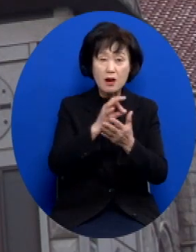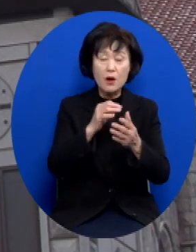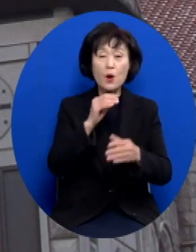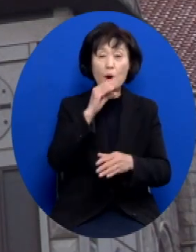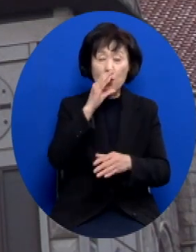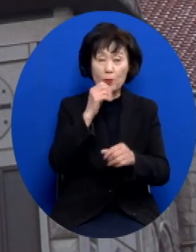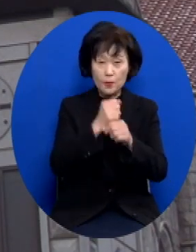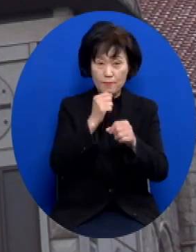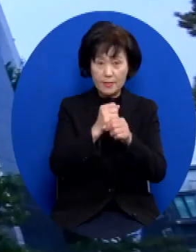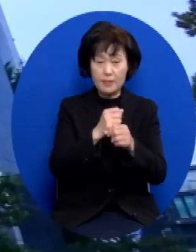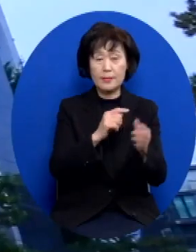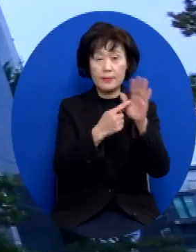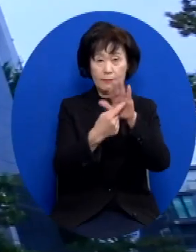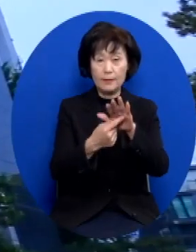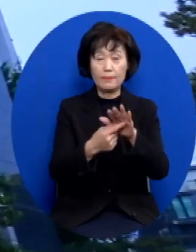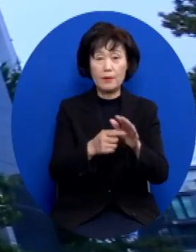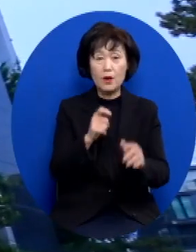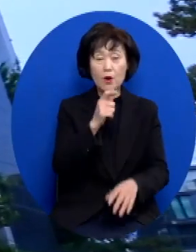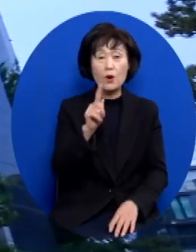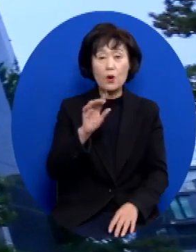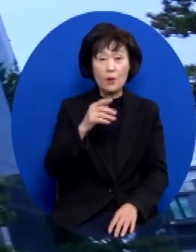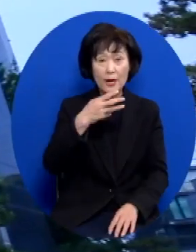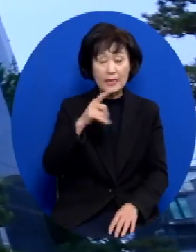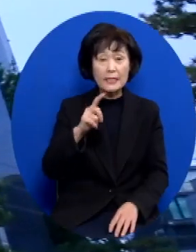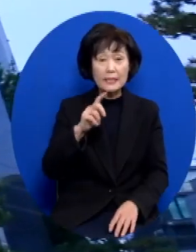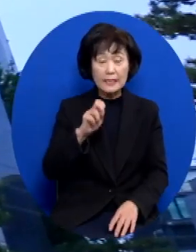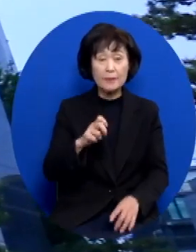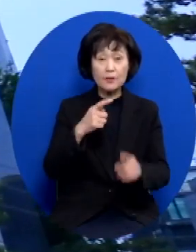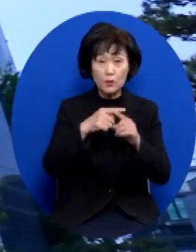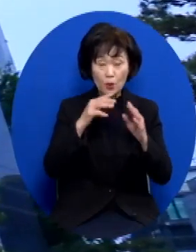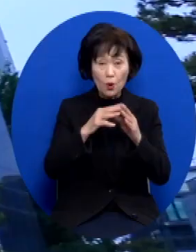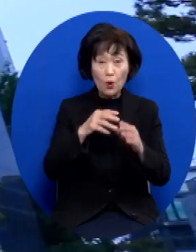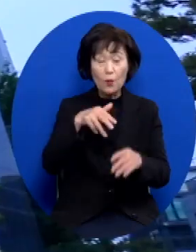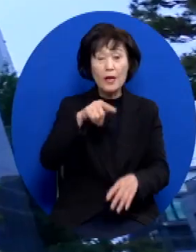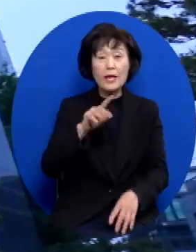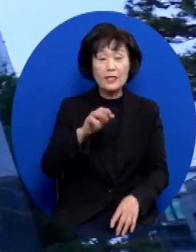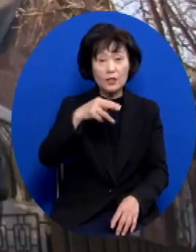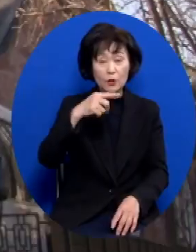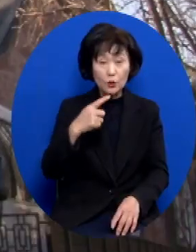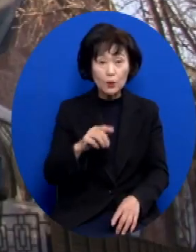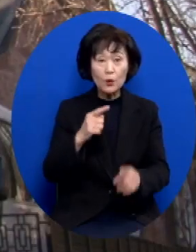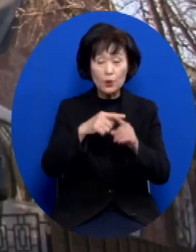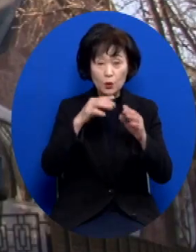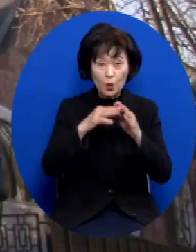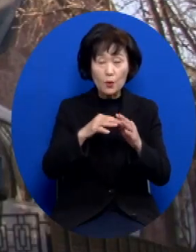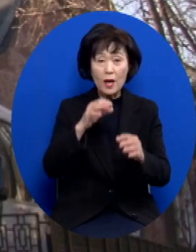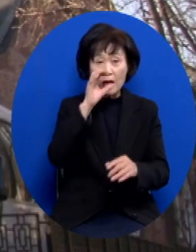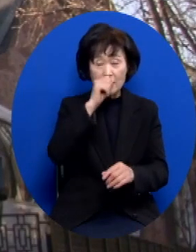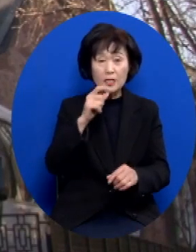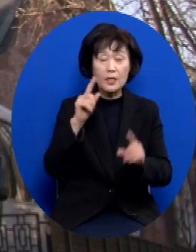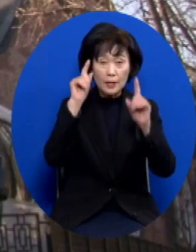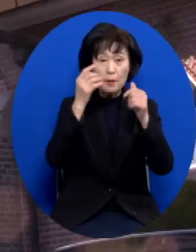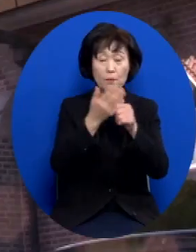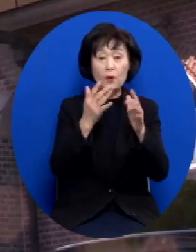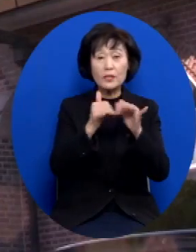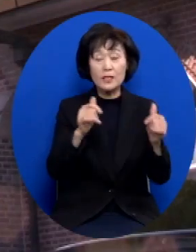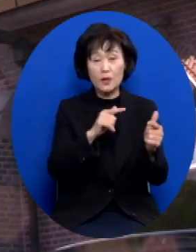밝혔습니다. 광림교회와 정동제일교회, 선한목자교회 등 감리교도 모금을